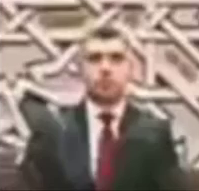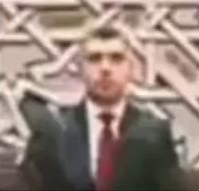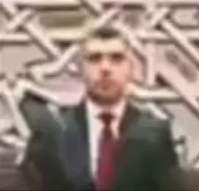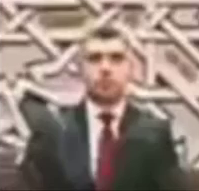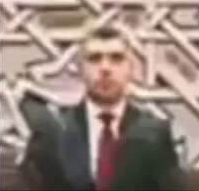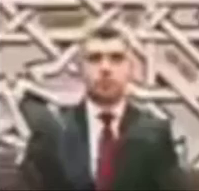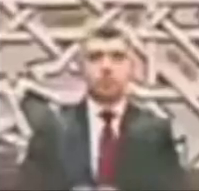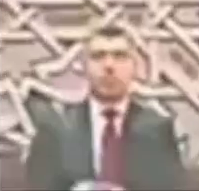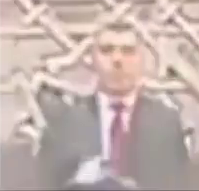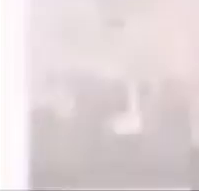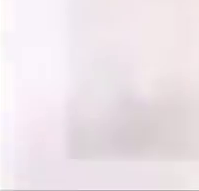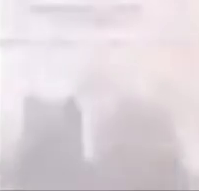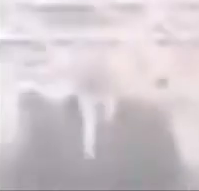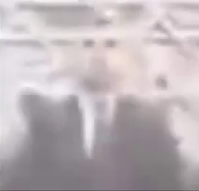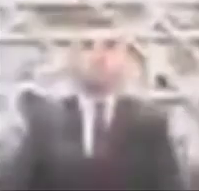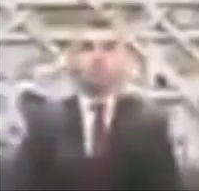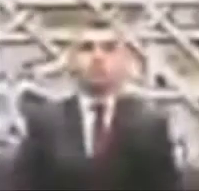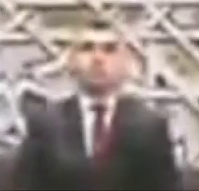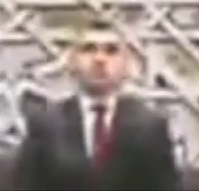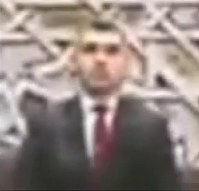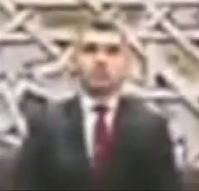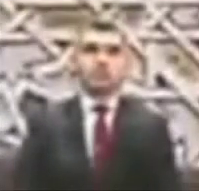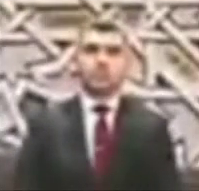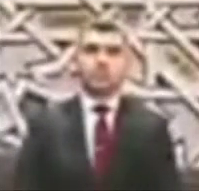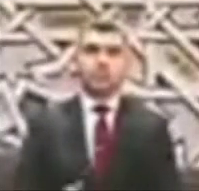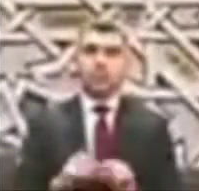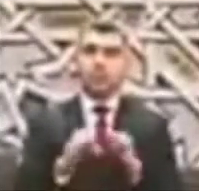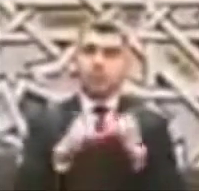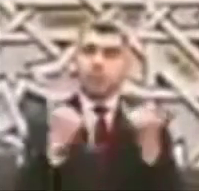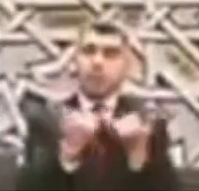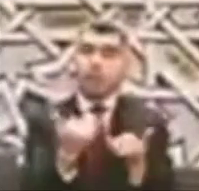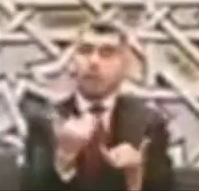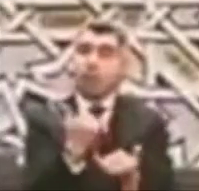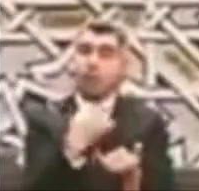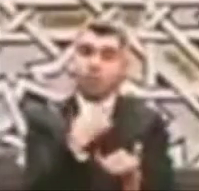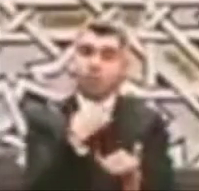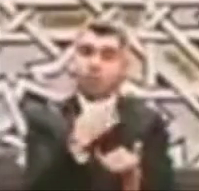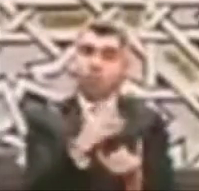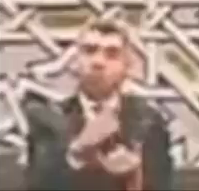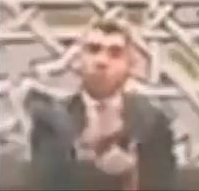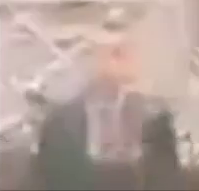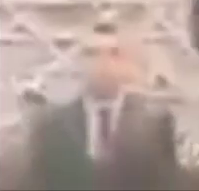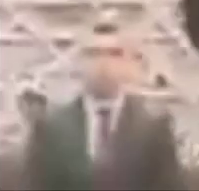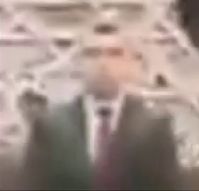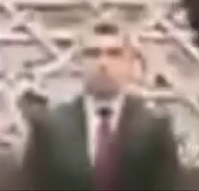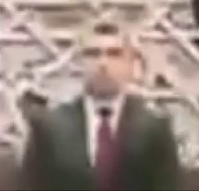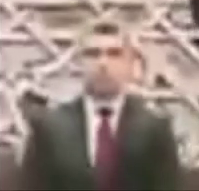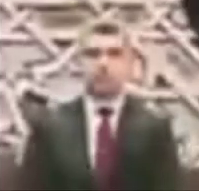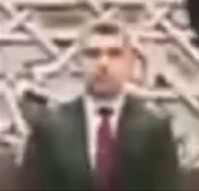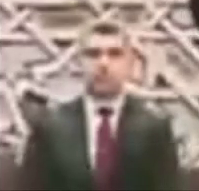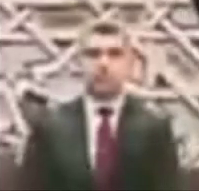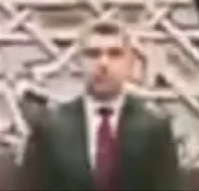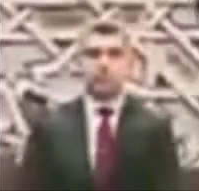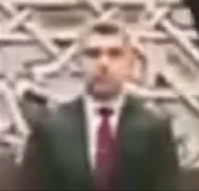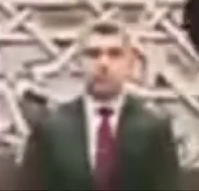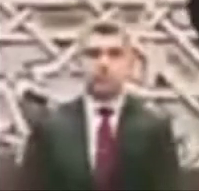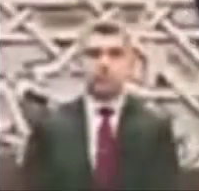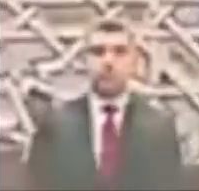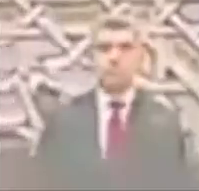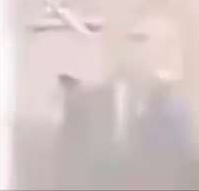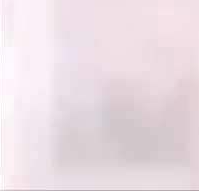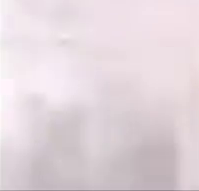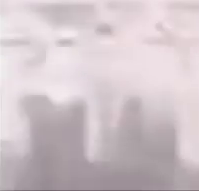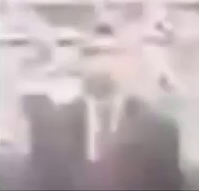كلام السيده الوزيره اعلى من التصفيق ديالك. انا نهضر على الجلسه وعلاش واقفه علاش كندير باش كنهضر على الجلسه. انا ماشي مسرح هنا. هذوك الحركات البهلوانيه راه قديمه